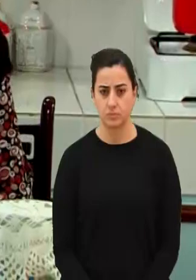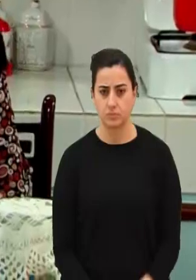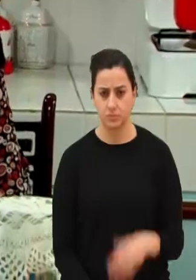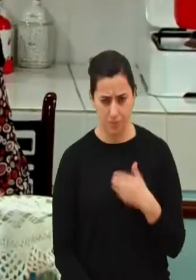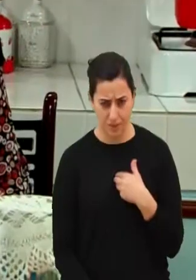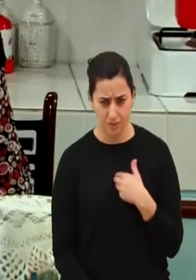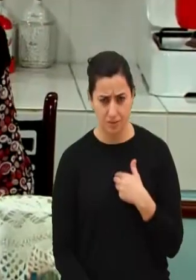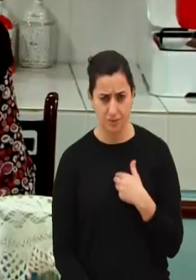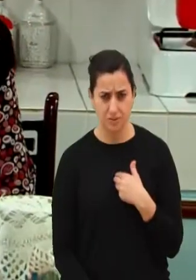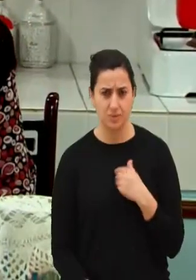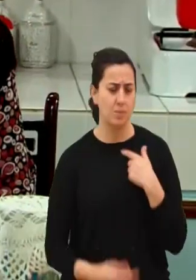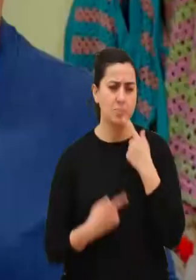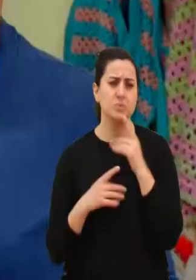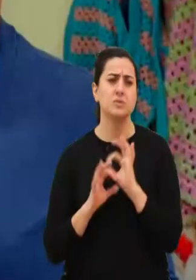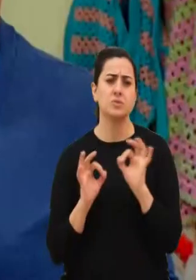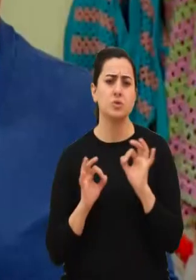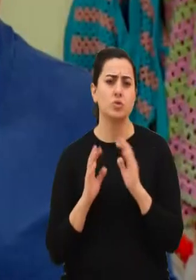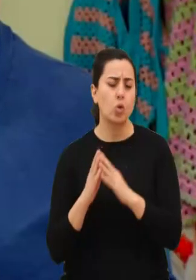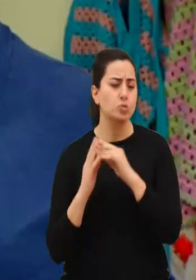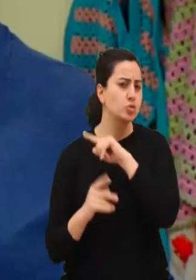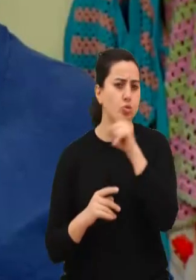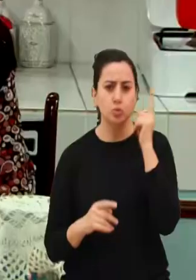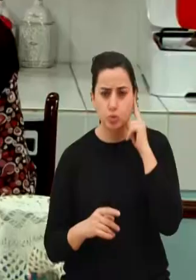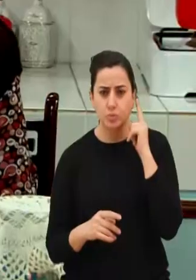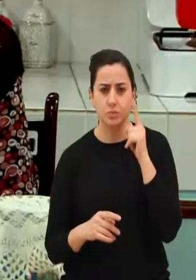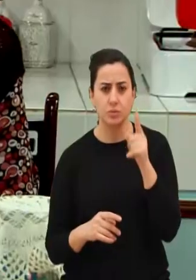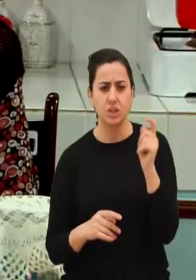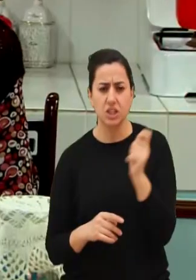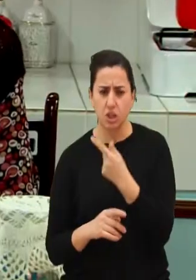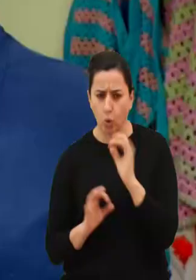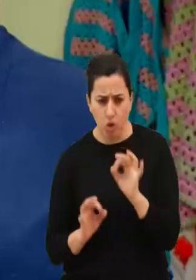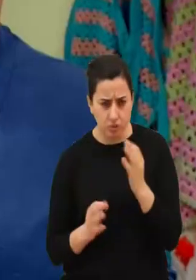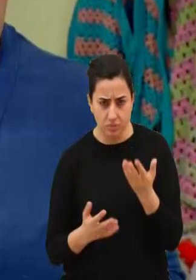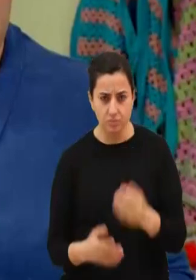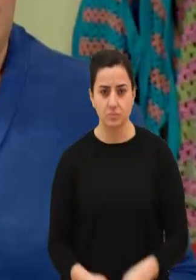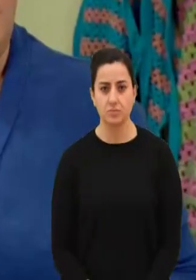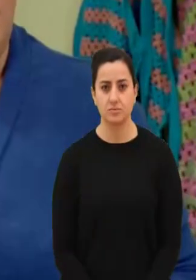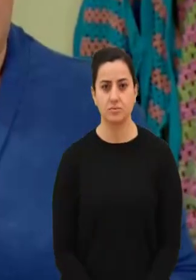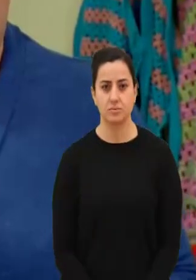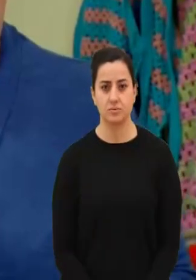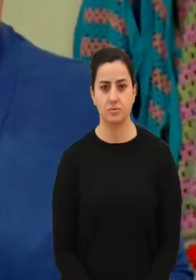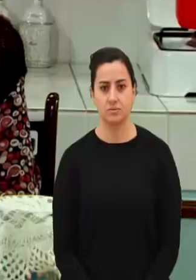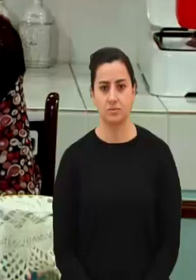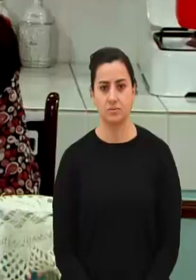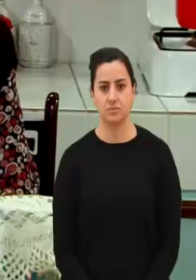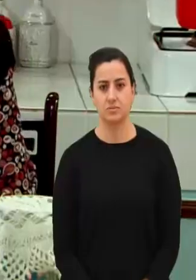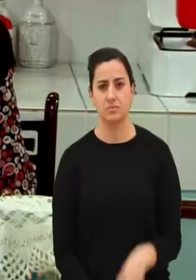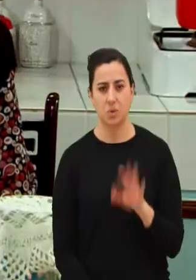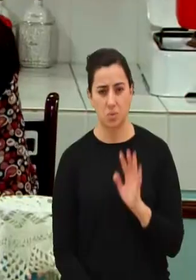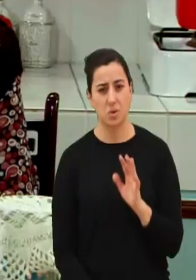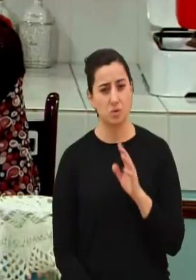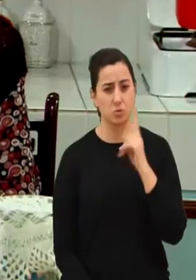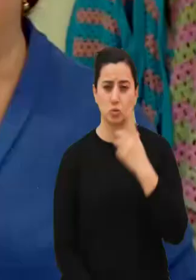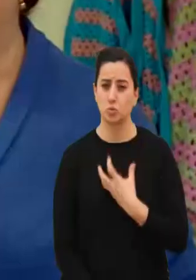Ben... Değil ben bir şey demeyeyim. Komşular konuşacak, sen kaçacak imişsin. Ama çok üzüleyimmiş